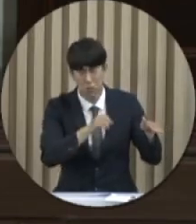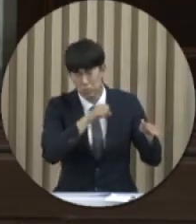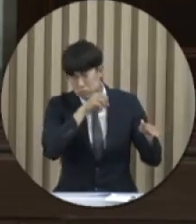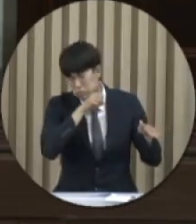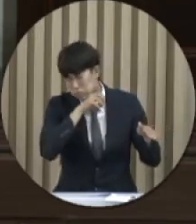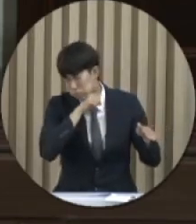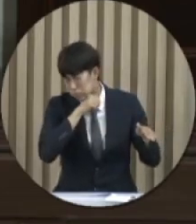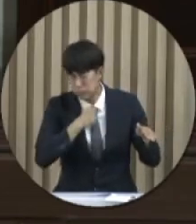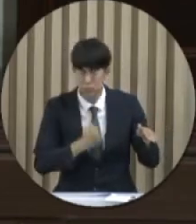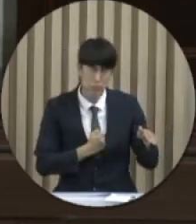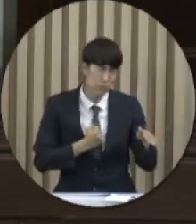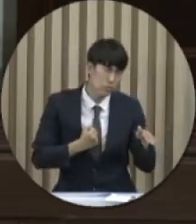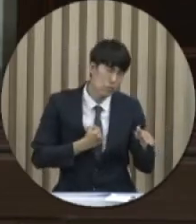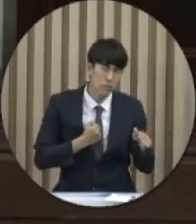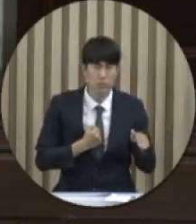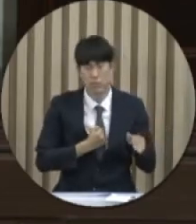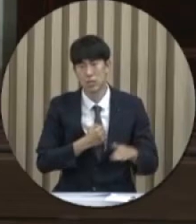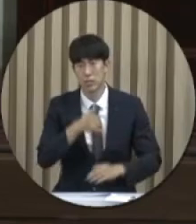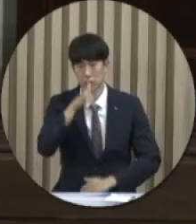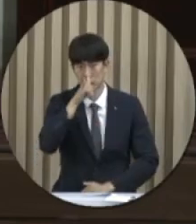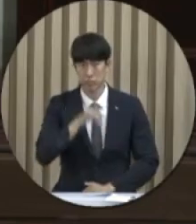한숨을 내뱉기도 합니다.